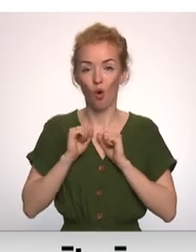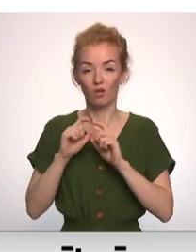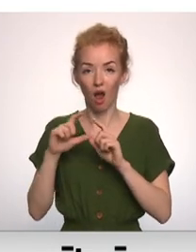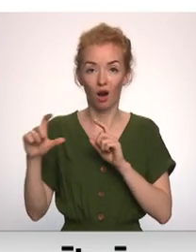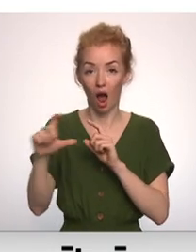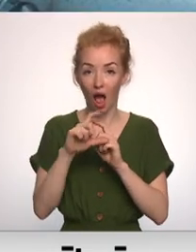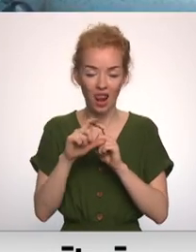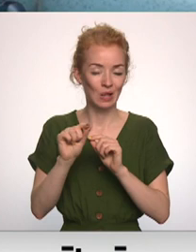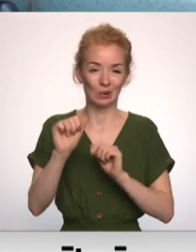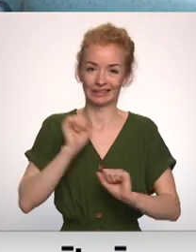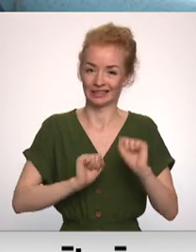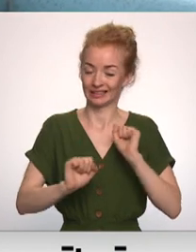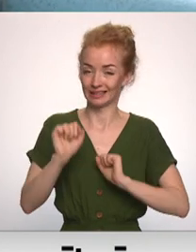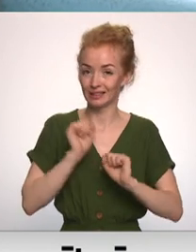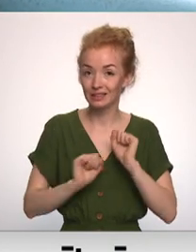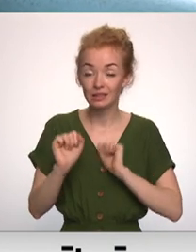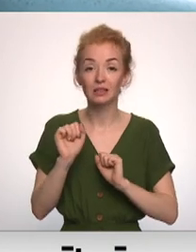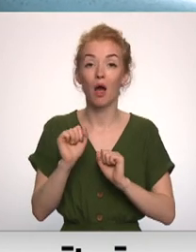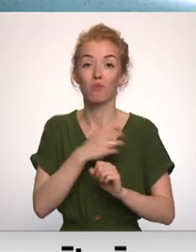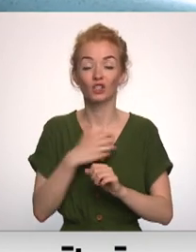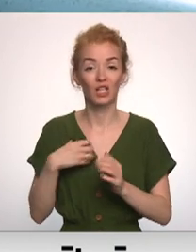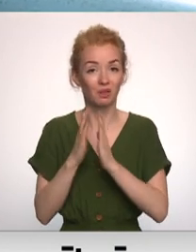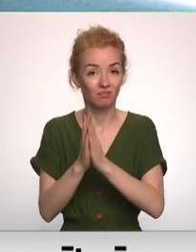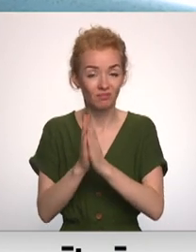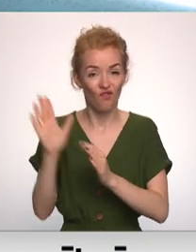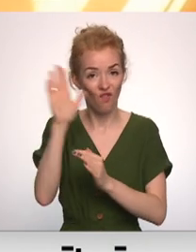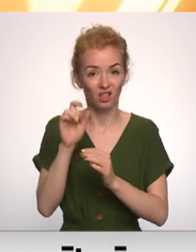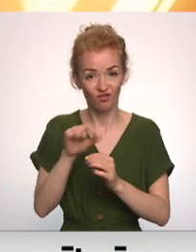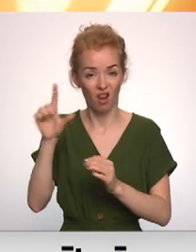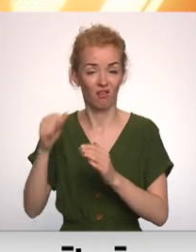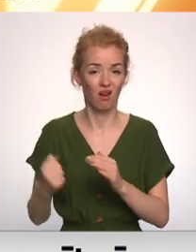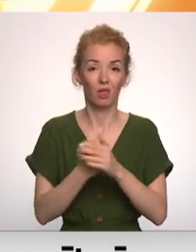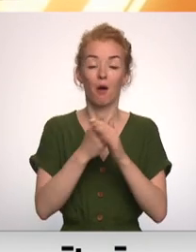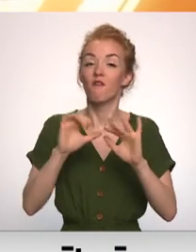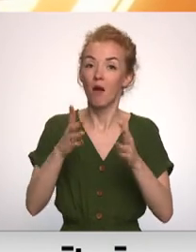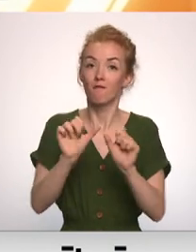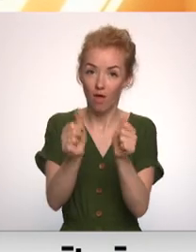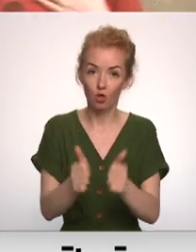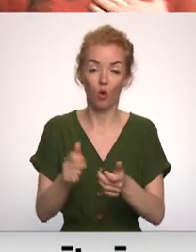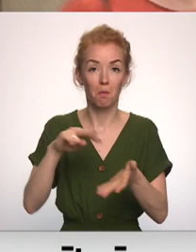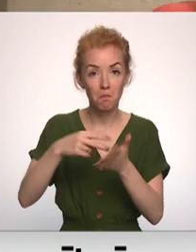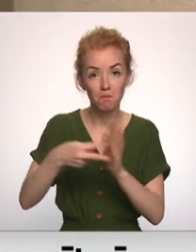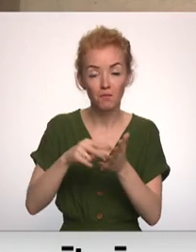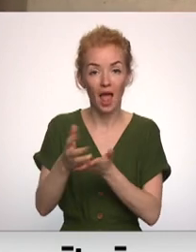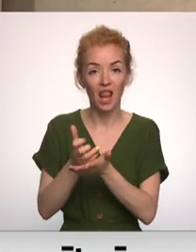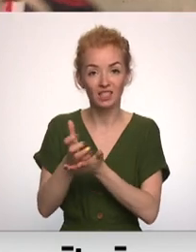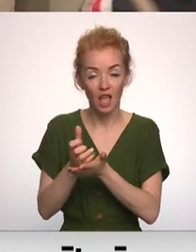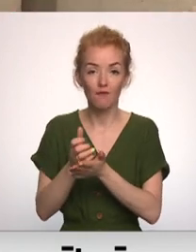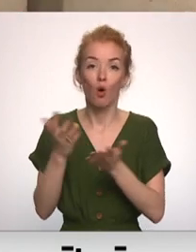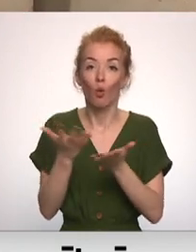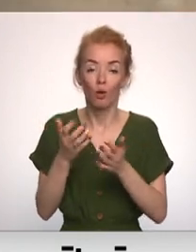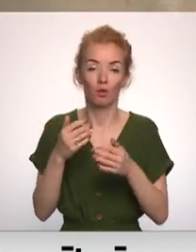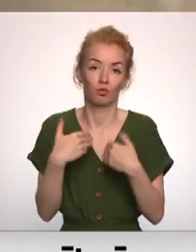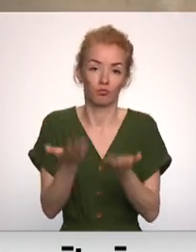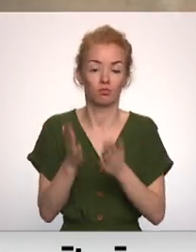vēl izvairoties. Pašvaldības lūdz palielināt valsts atbalstu vai veidot stratēģiskas rezerves bēgļu